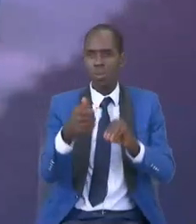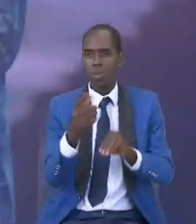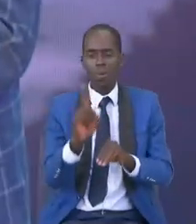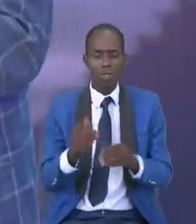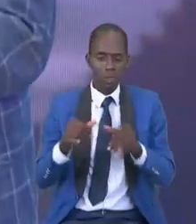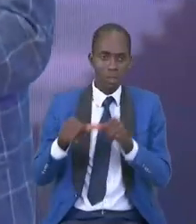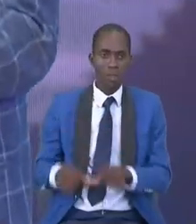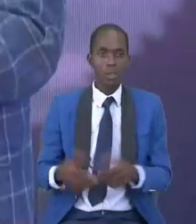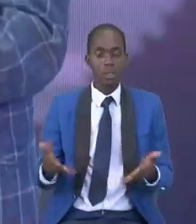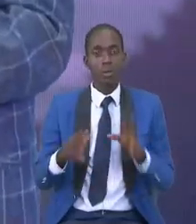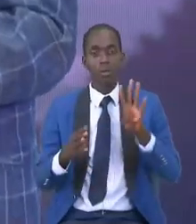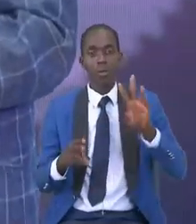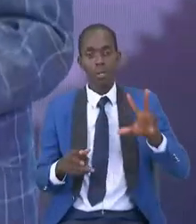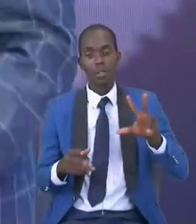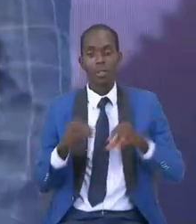pas ailleurs. »